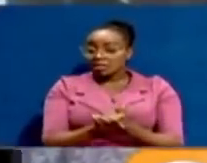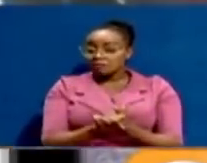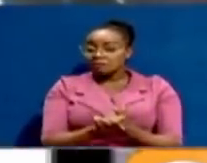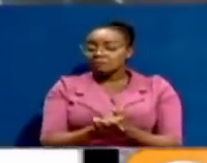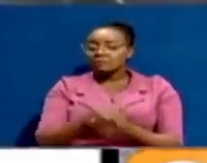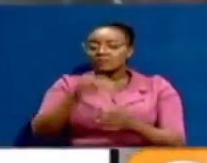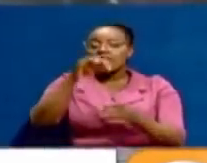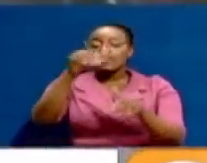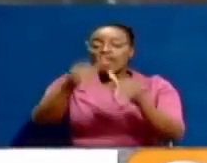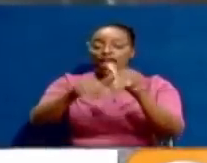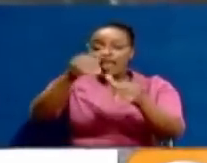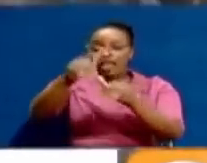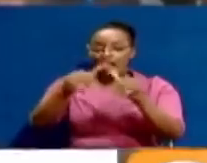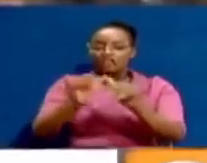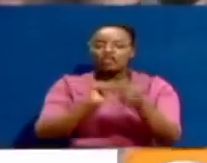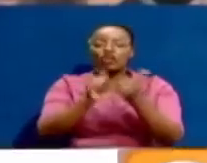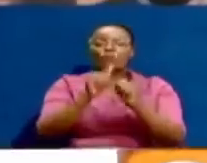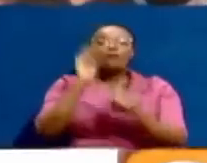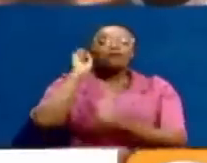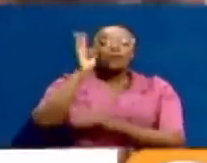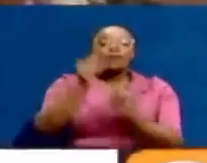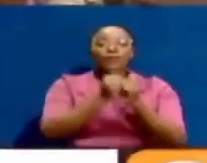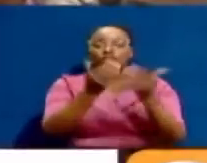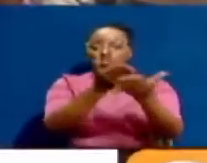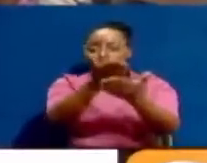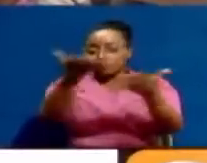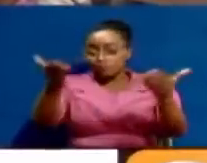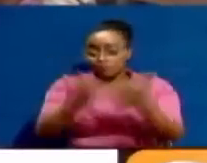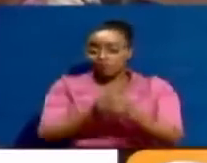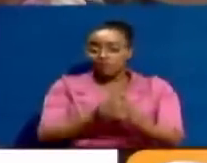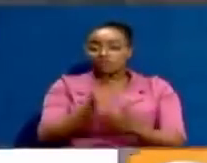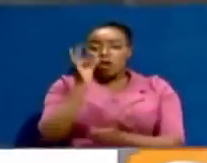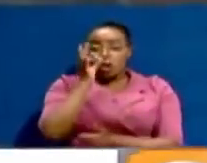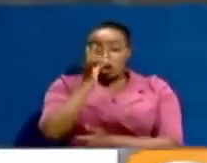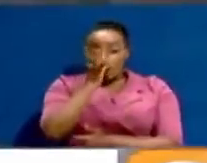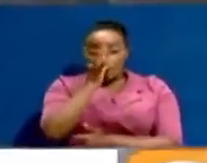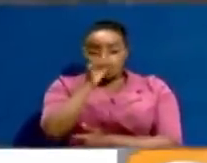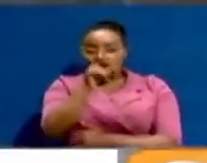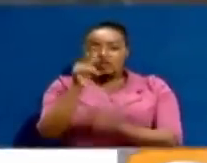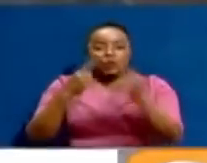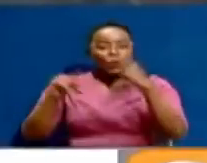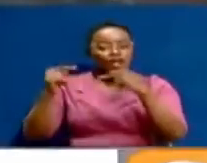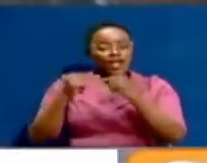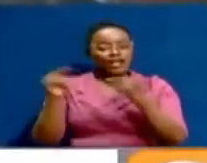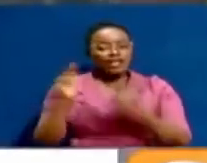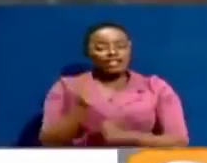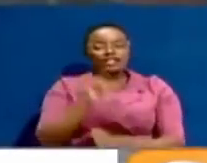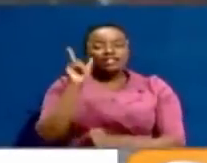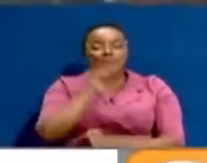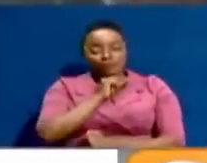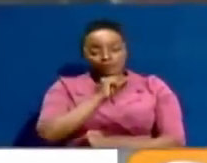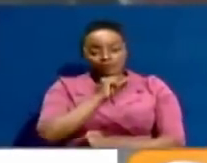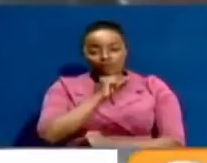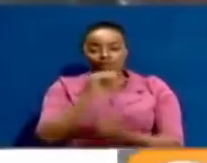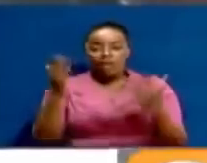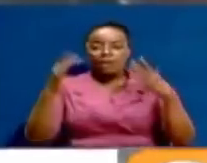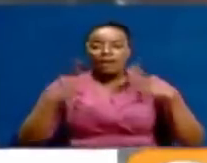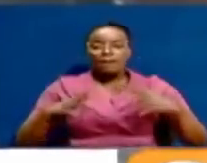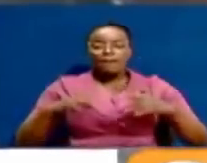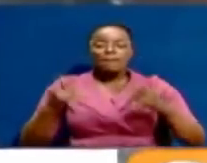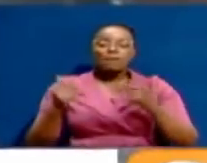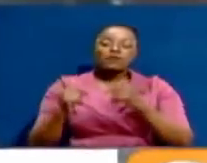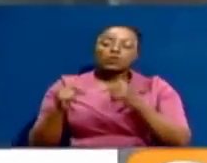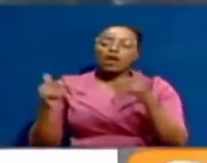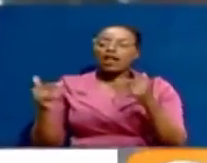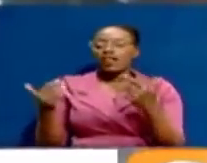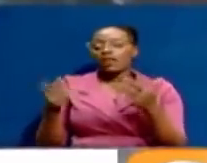Uchaguzi unayokuja tutashindana kura na nyinyi. Kura ya Kibaki mlitushinda. Watu ya Meru mlishinda watu